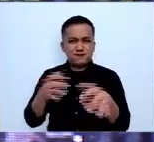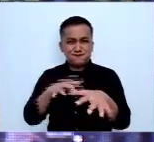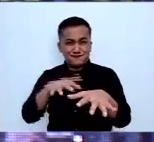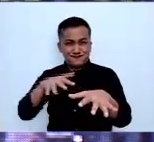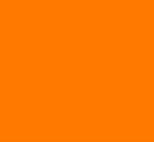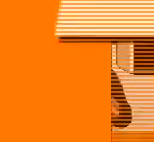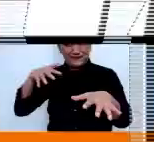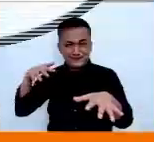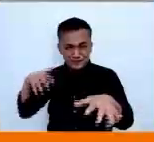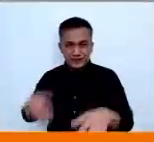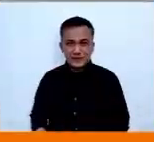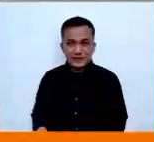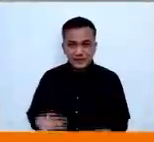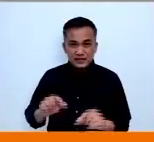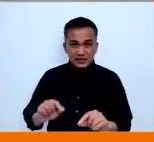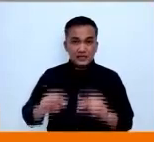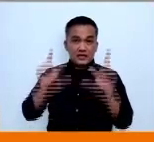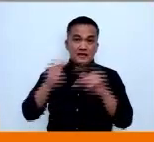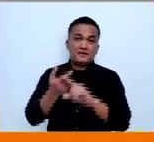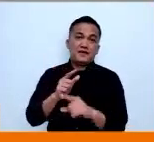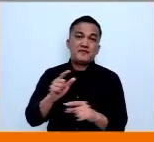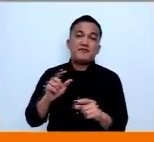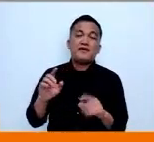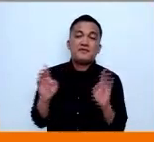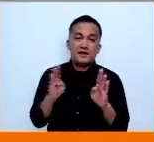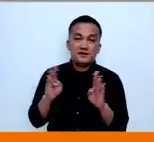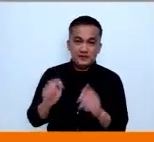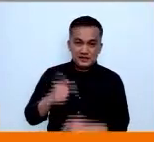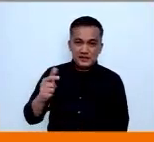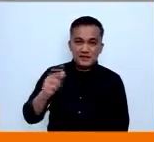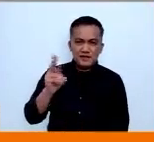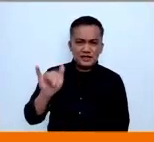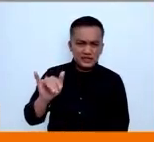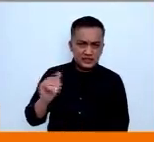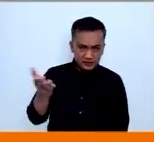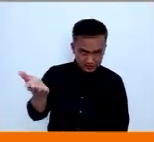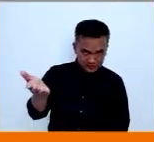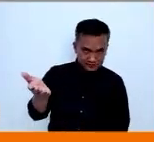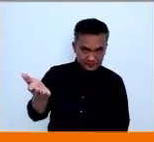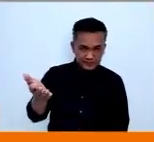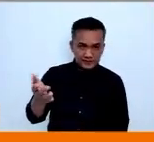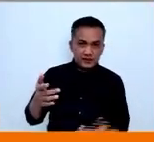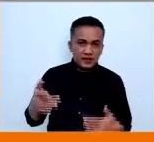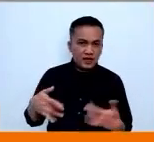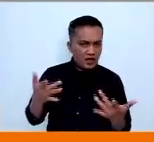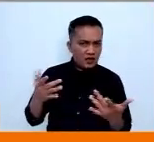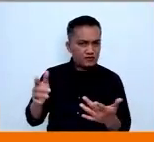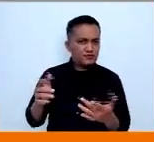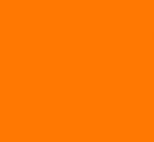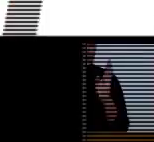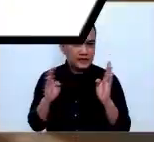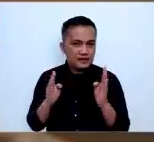sa Baguio, nasa frontline ng balitang yan, si Marty Bautista. Marty, kamusta na dyan sa City of Pines?